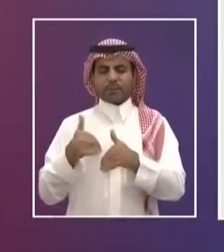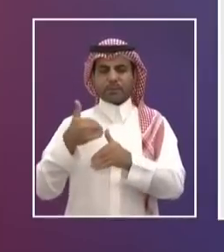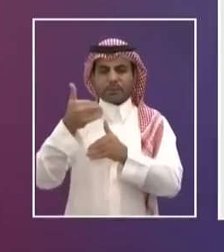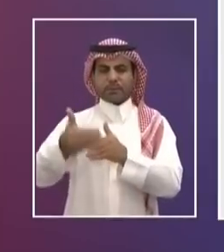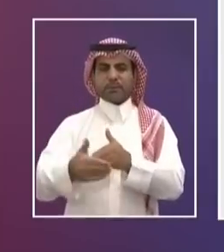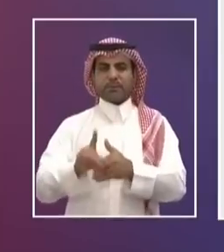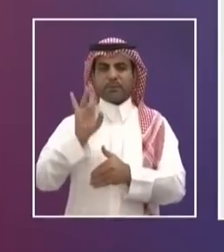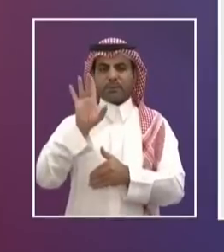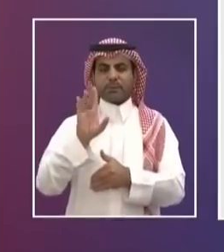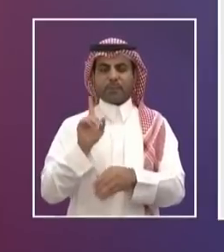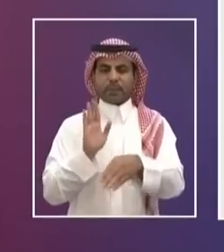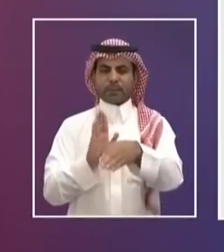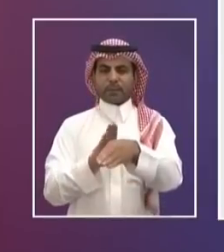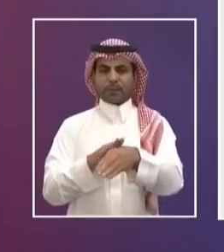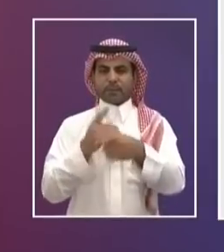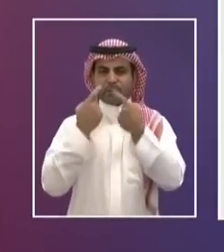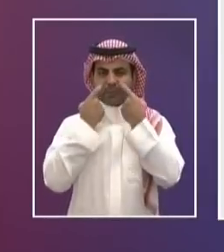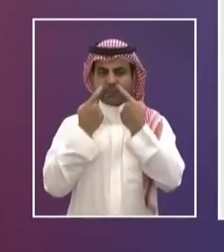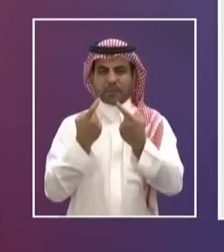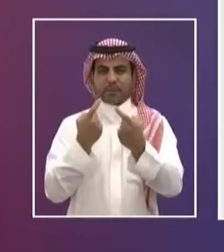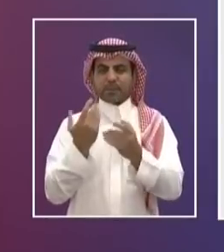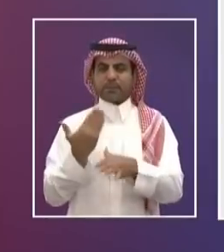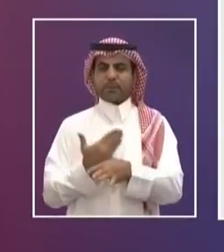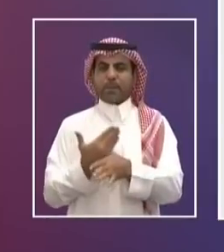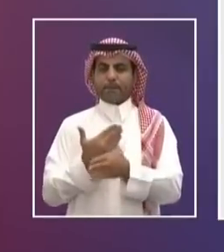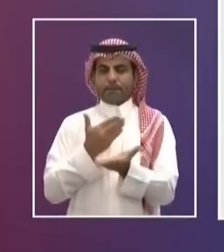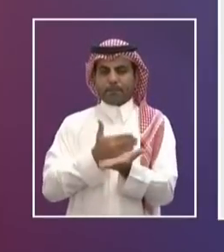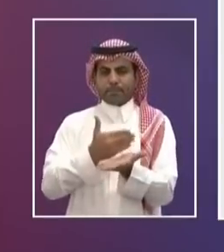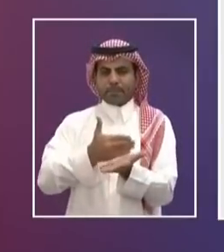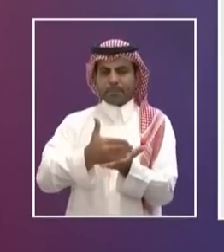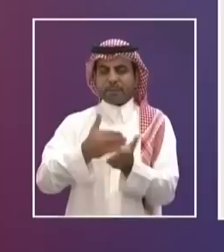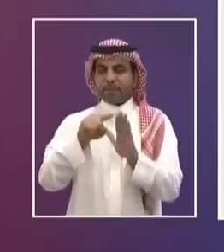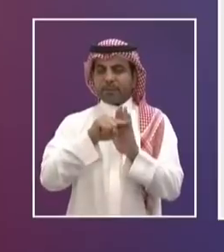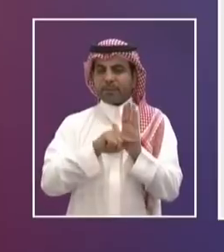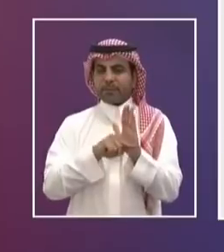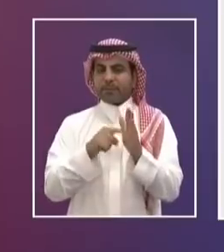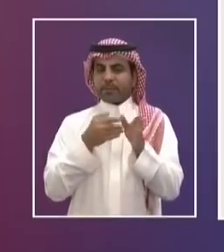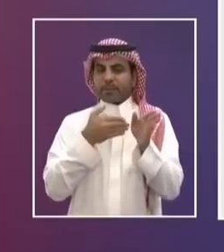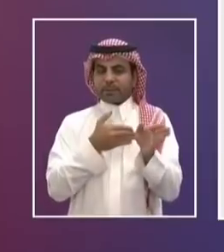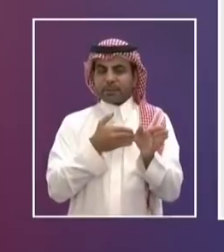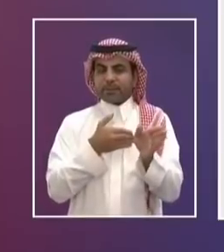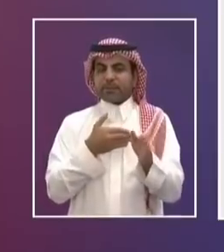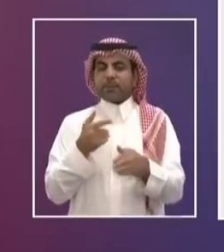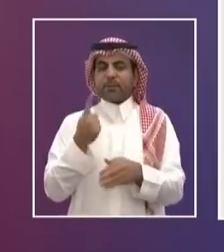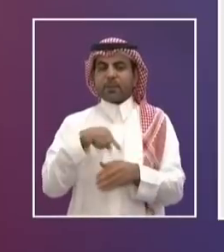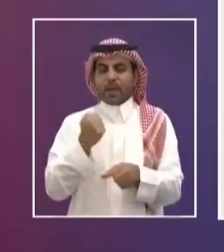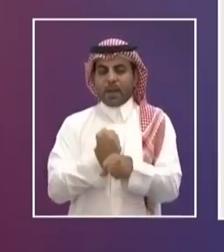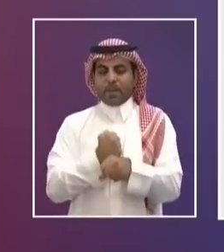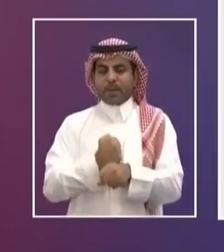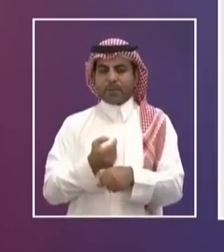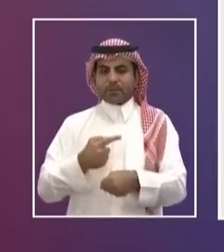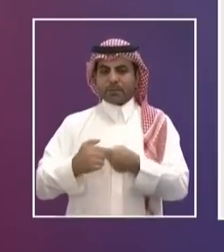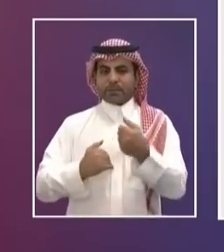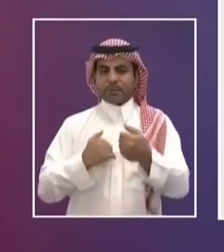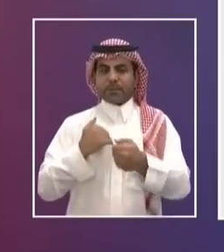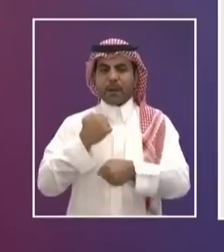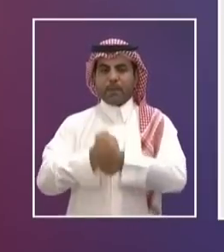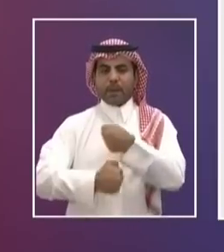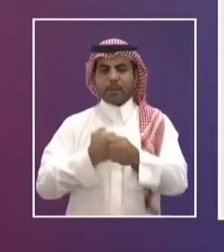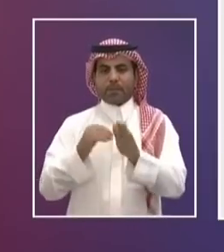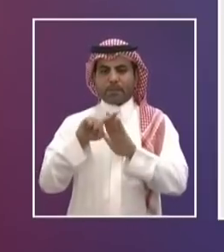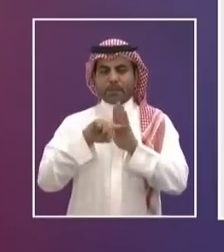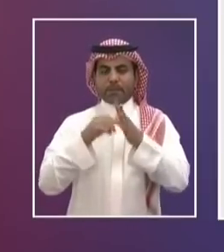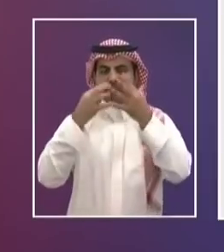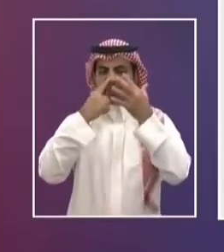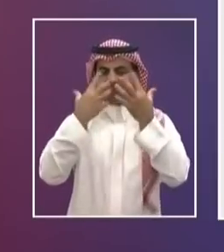الفترة، ولكن يجب أن نأخذ بالأسباب ويجب أن نعمل على الوصول إلى هذه